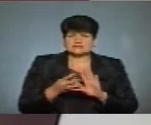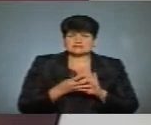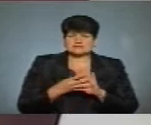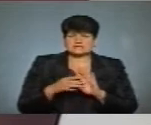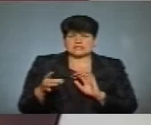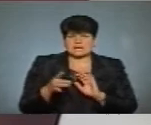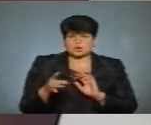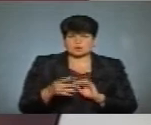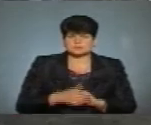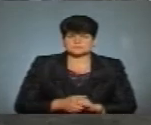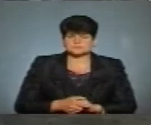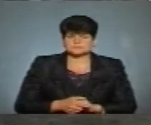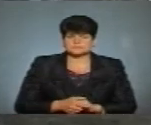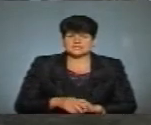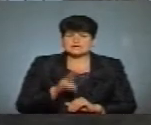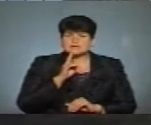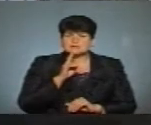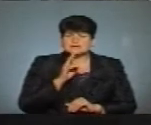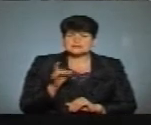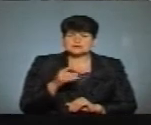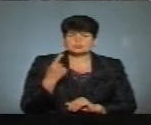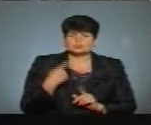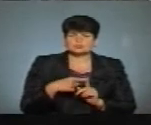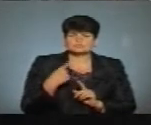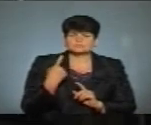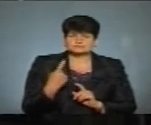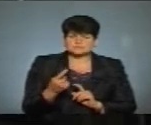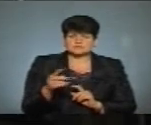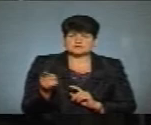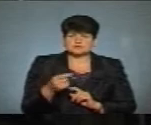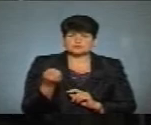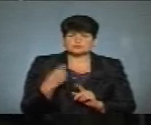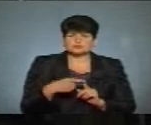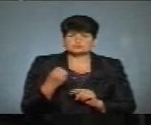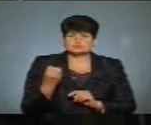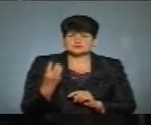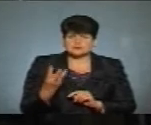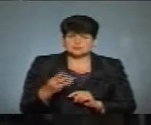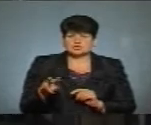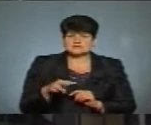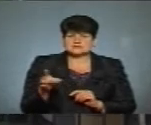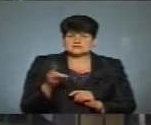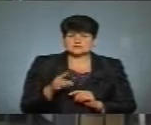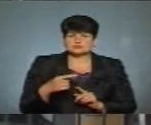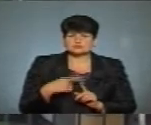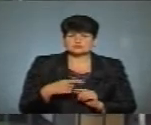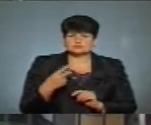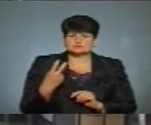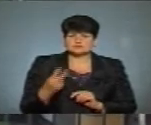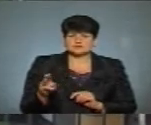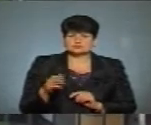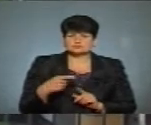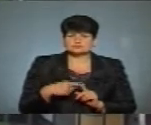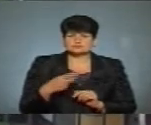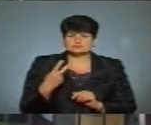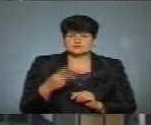районах. Кременецький район – 1 випадок, Тернопіль – 13, Монастирський район – 2 – Шумський, 2